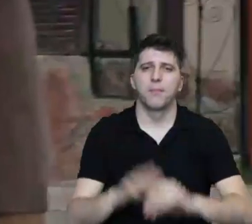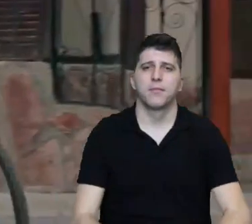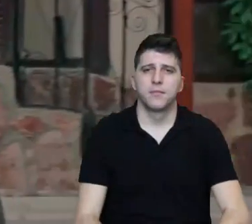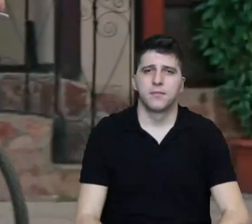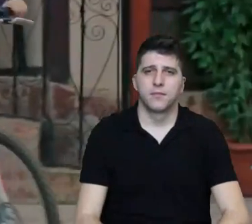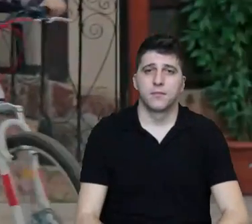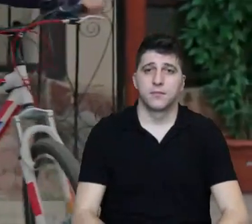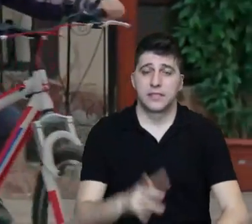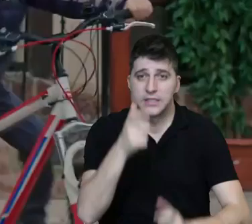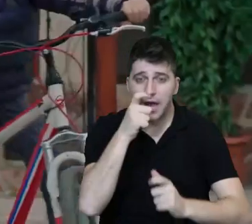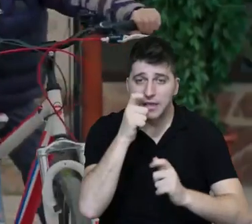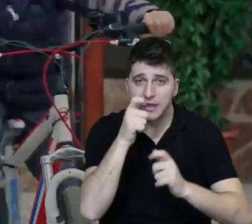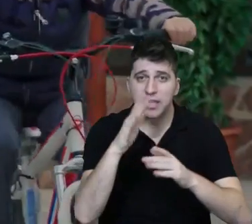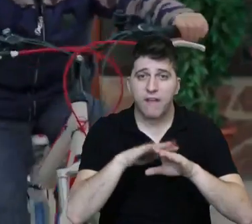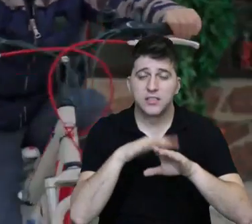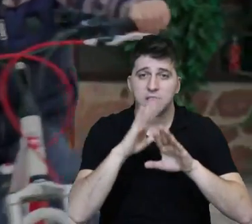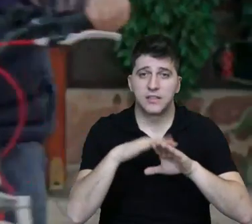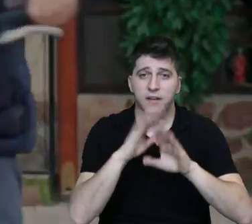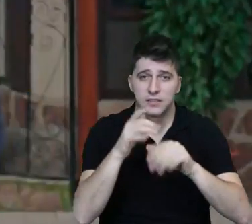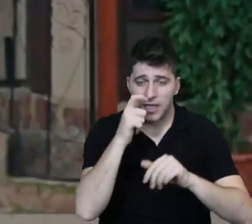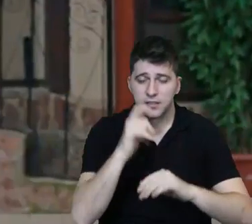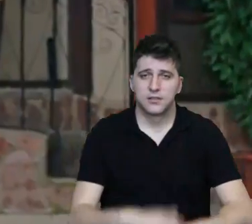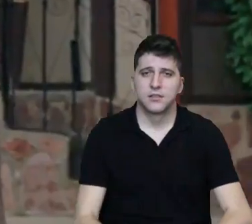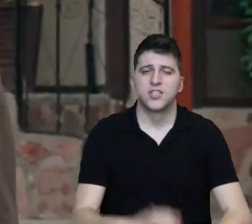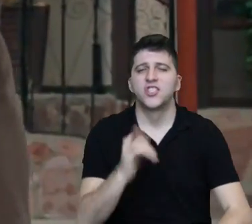Videoyu mu çekeceksin? Hem fotoğraf hem video. Tamam. Alev çekiyor. Hayır, düşer gibi yaptı. Dikkat